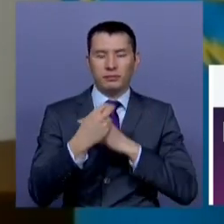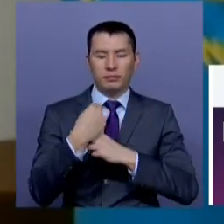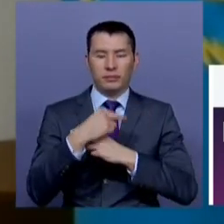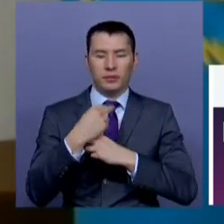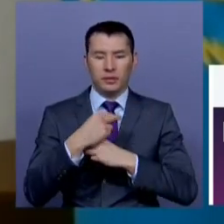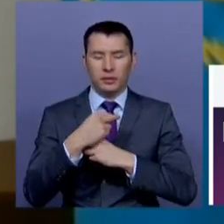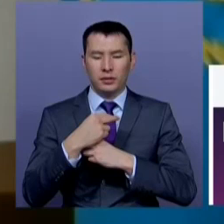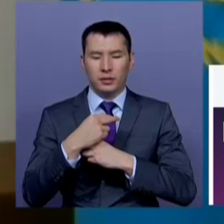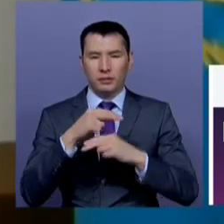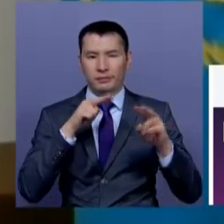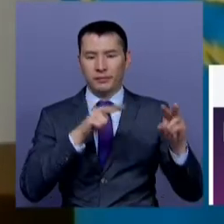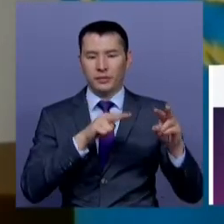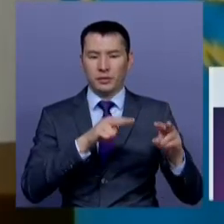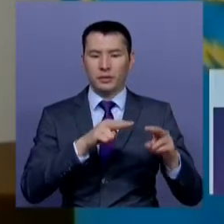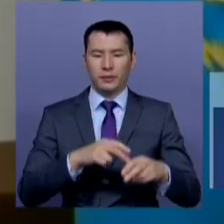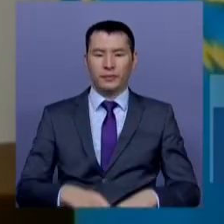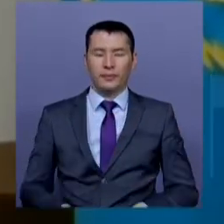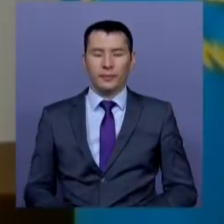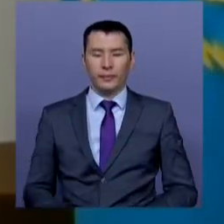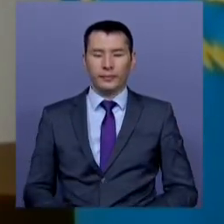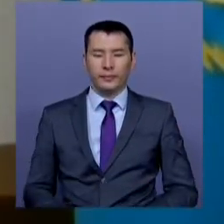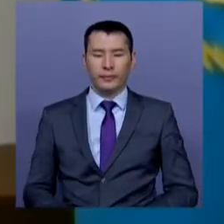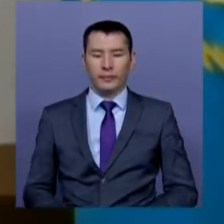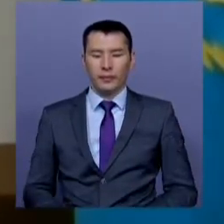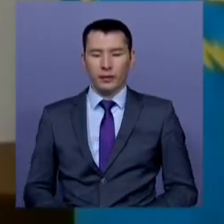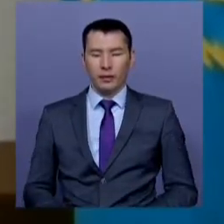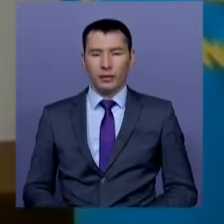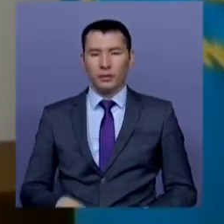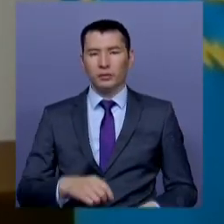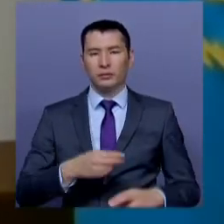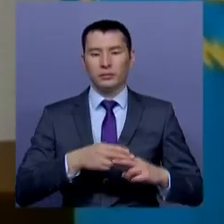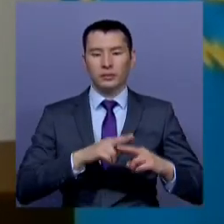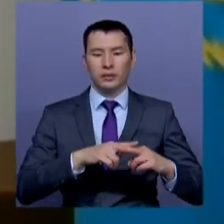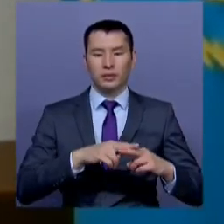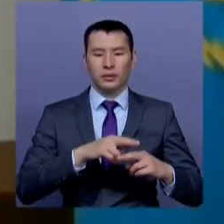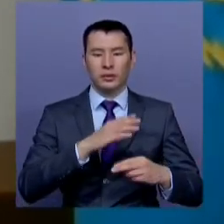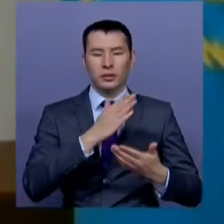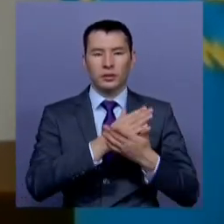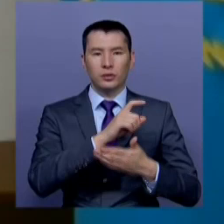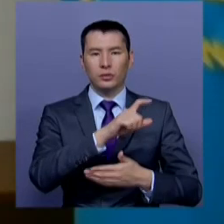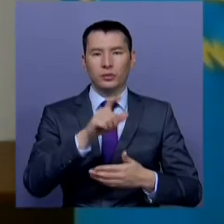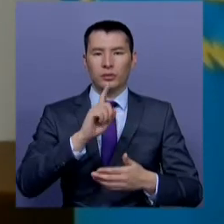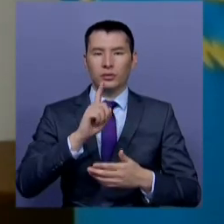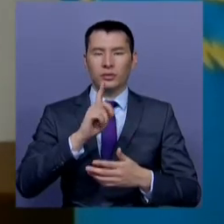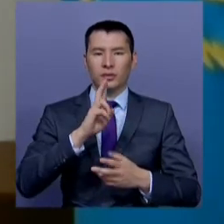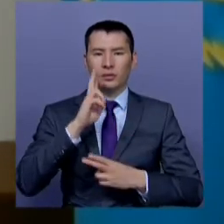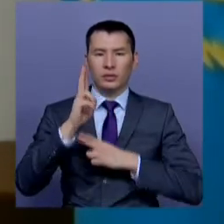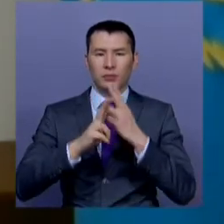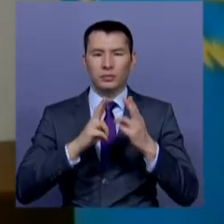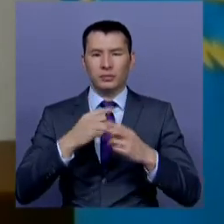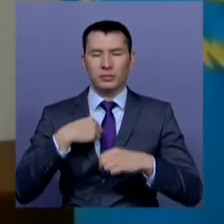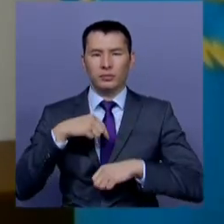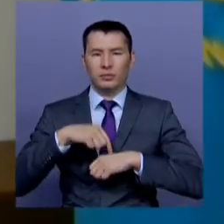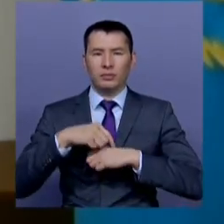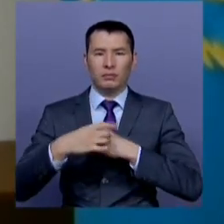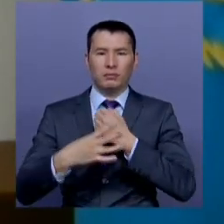проводится наблюдение. При выявлении из их числа лиц с жалобами на симптомы